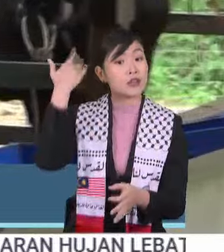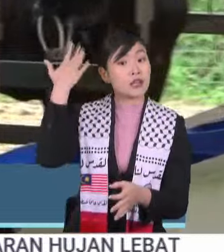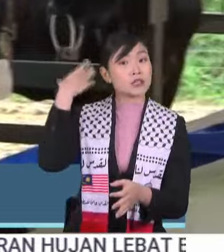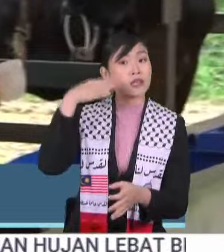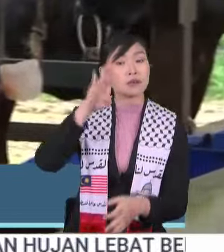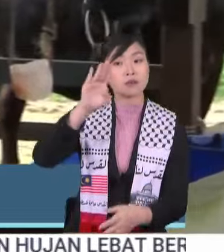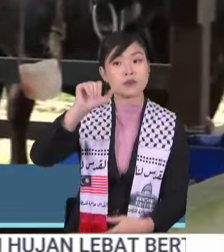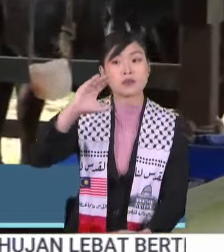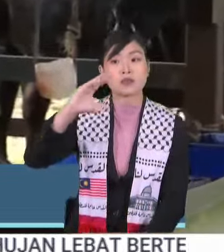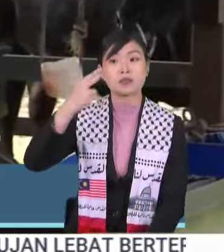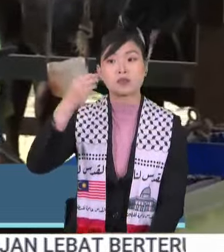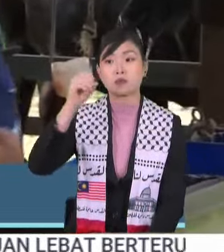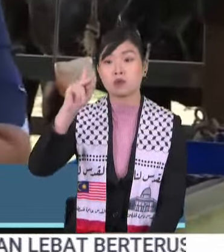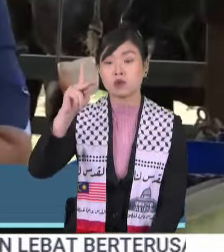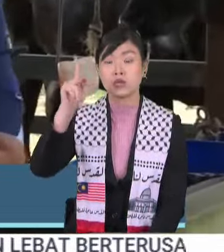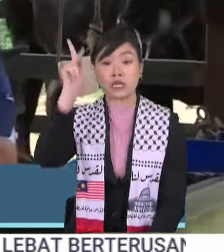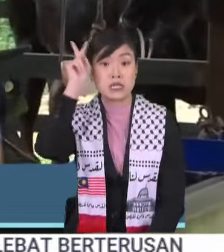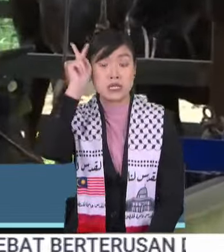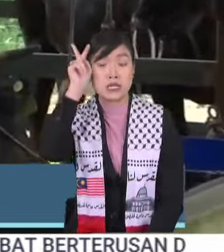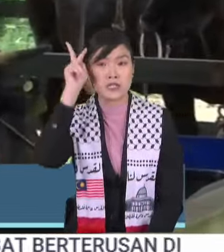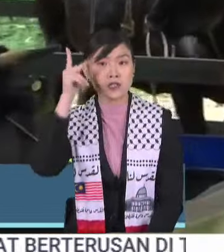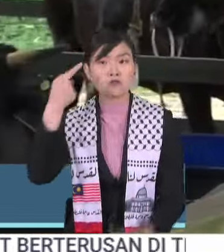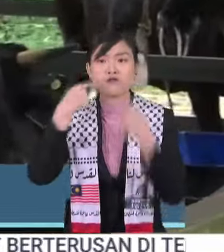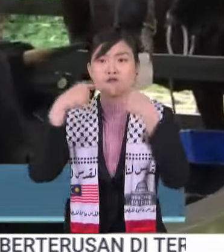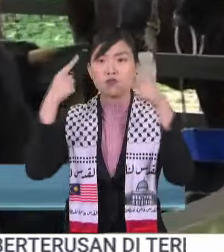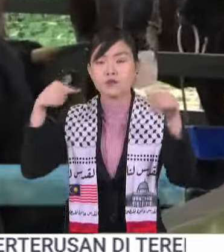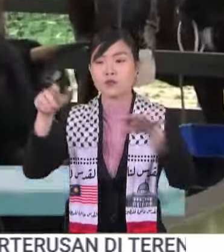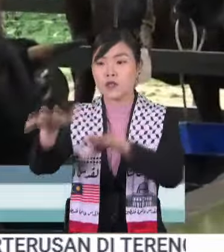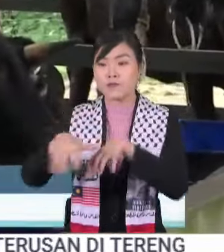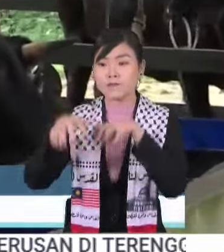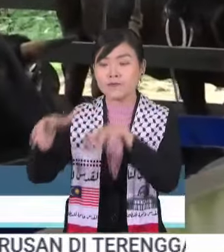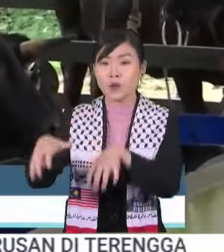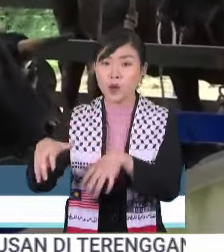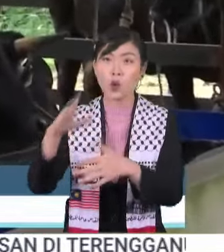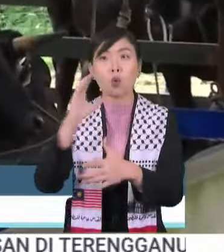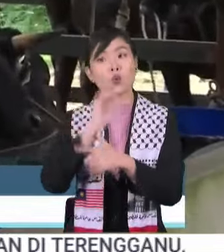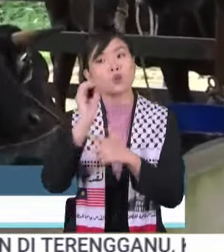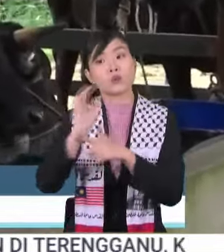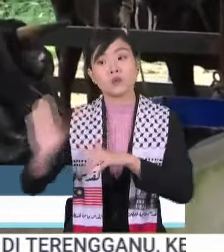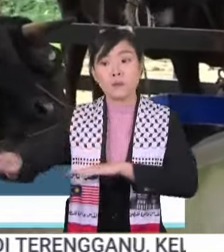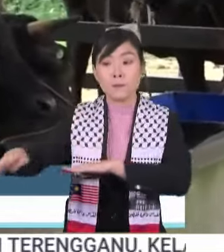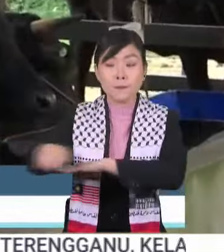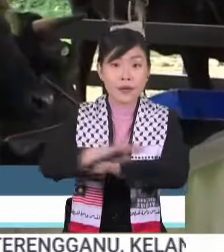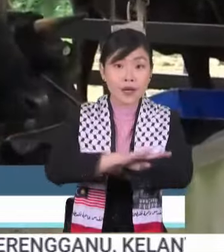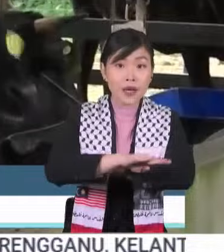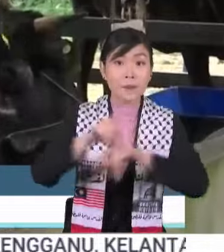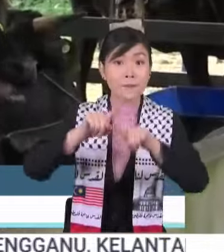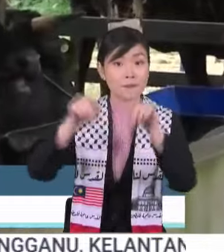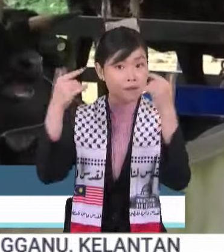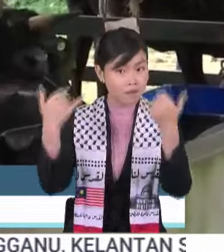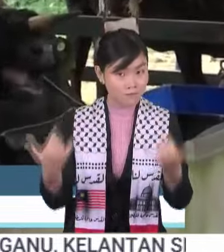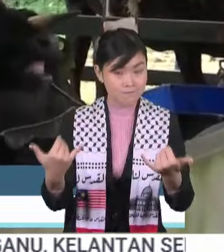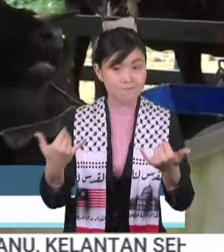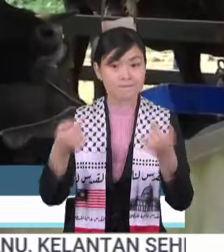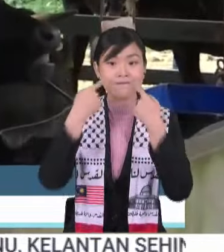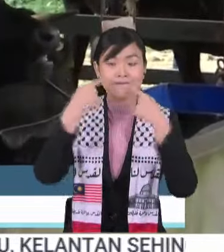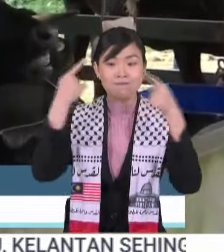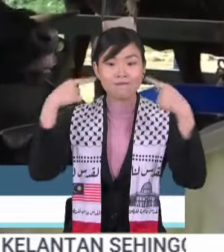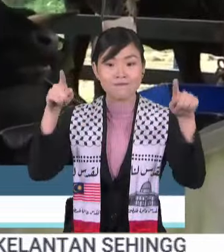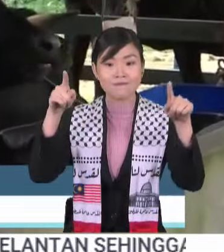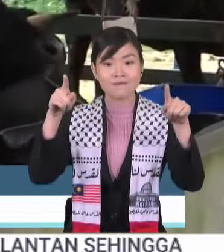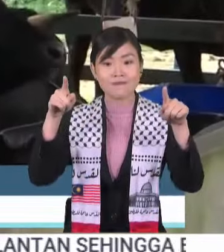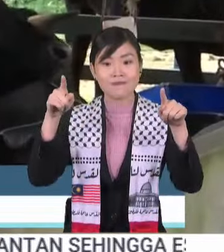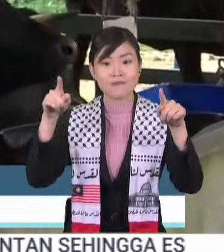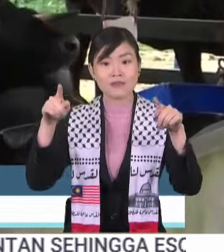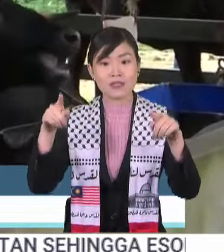bacok ini terkenal dengan pertanian dan ekop pelancongan seperti pantai dan sebagainya namun kini daerah bacok ini kawasan